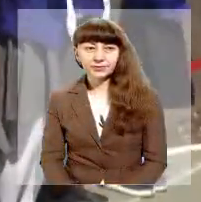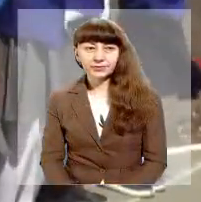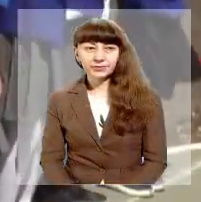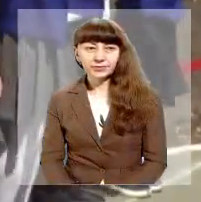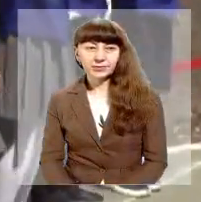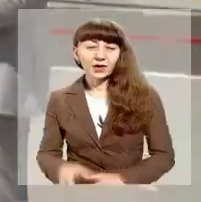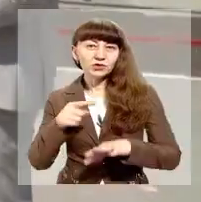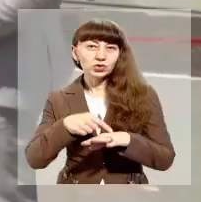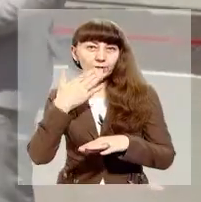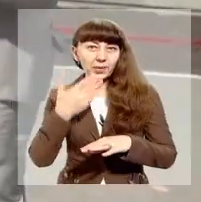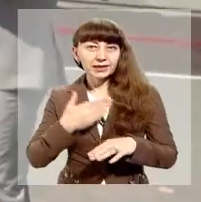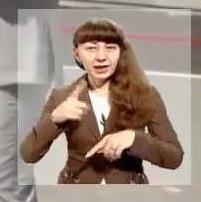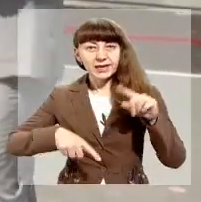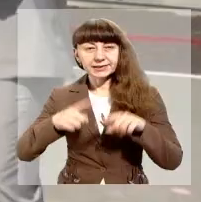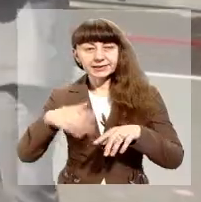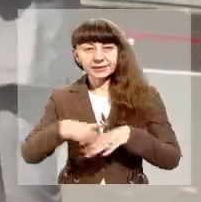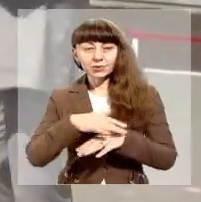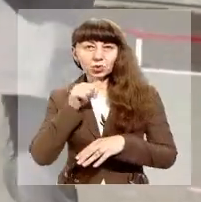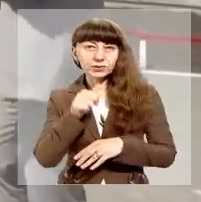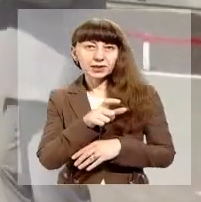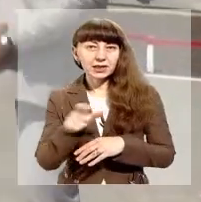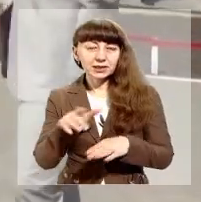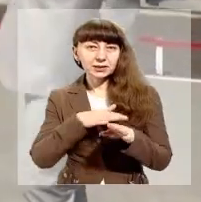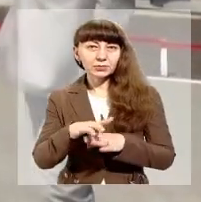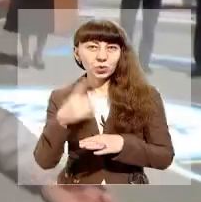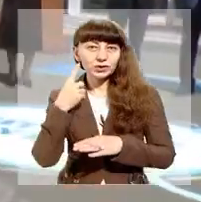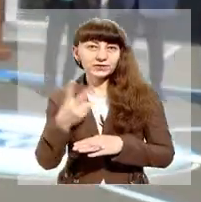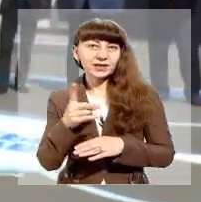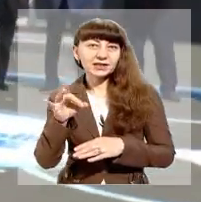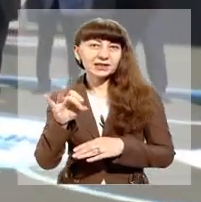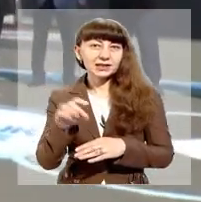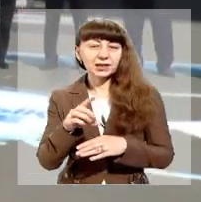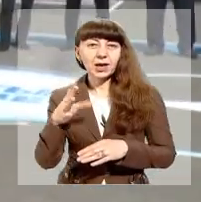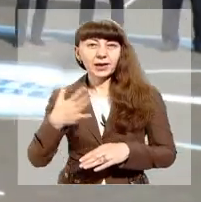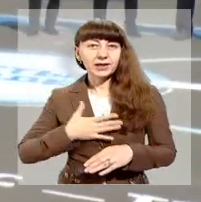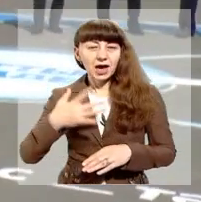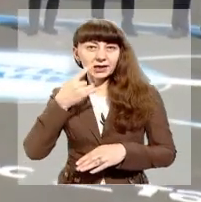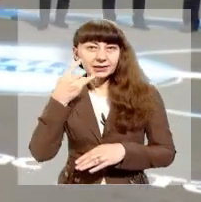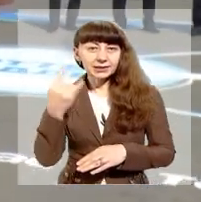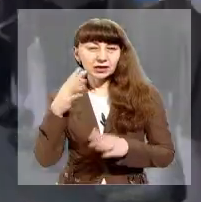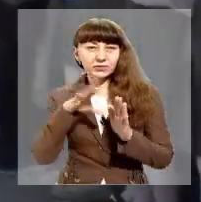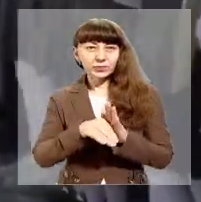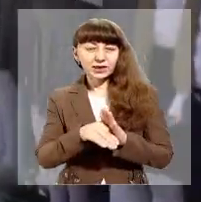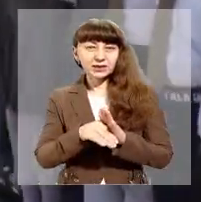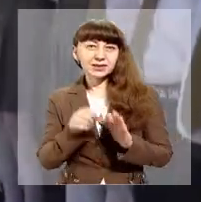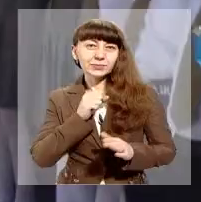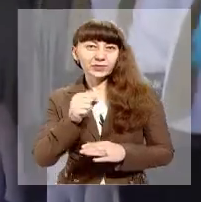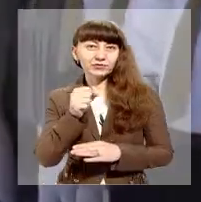В духе патриотизма кустанайские школьники исполнили известный хит «Мен Казакпын» вместе с его